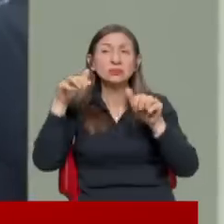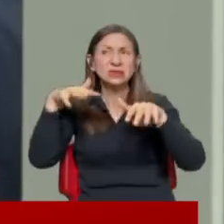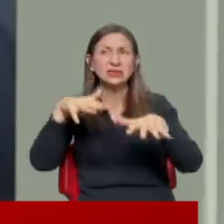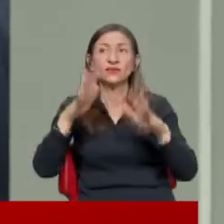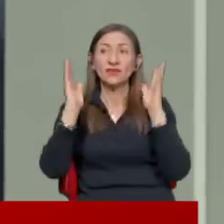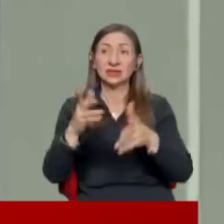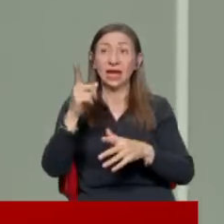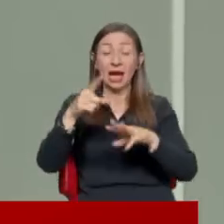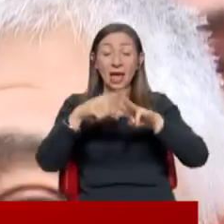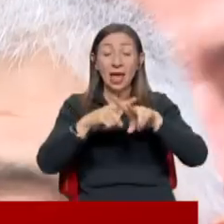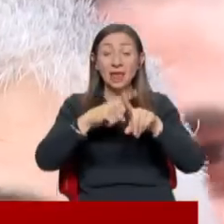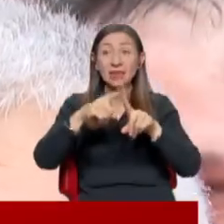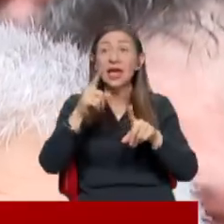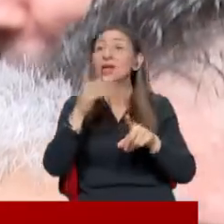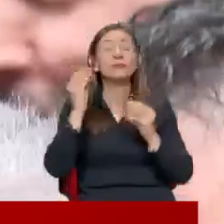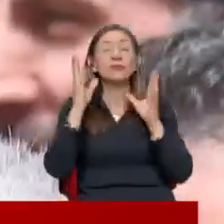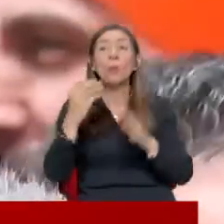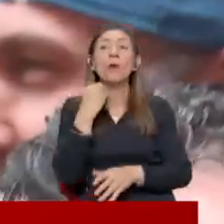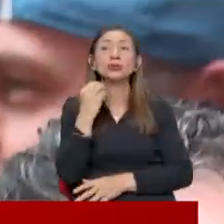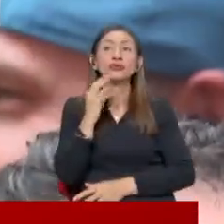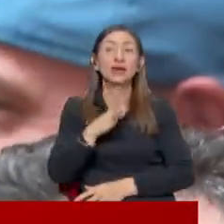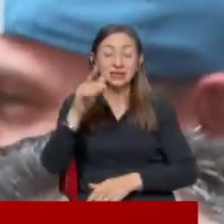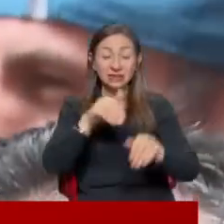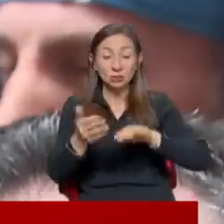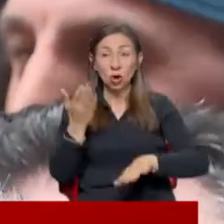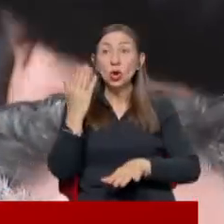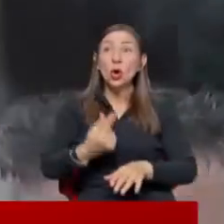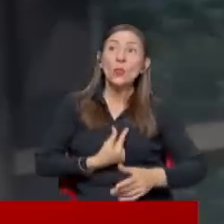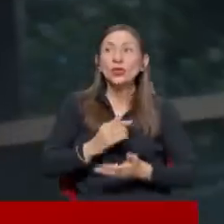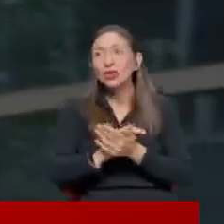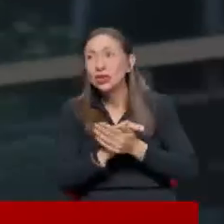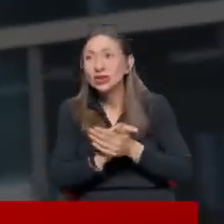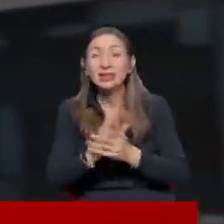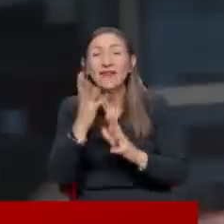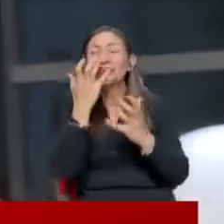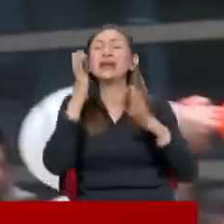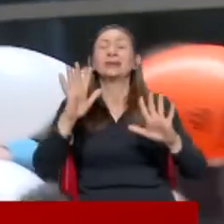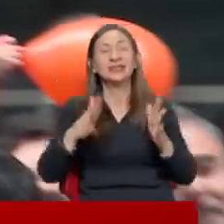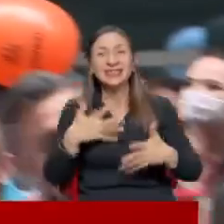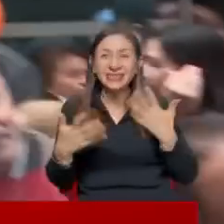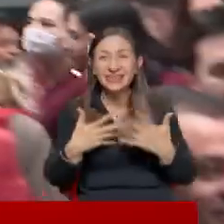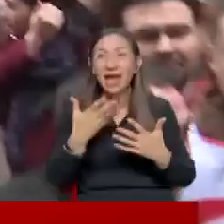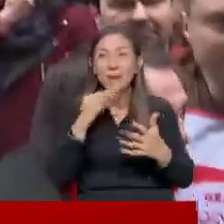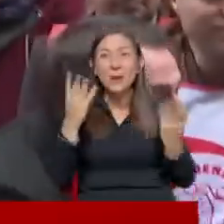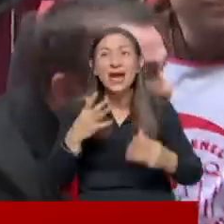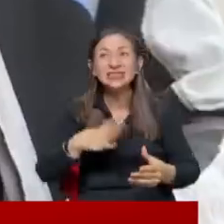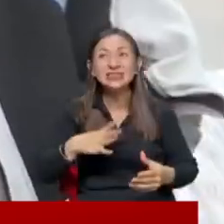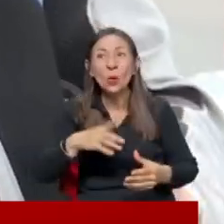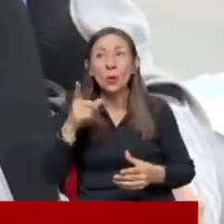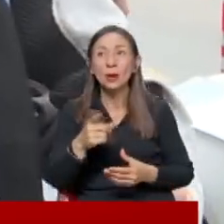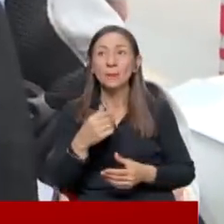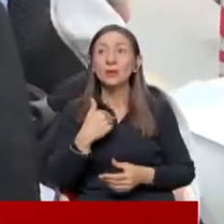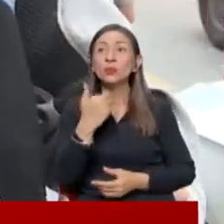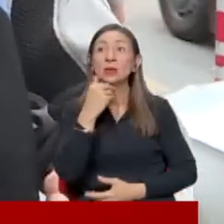yoğunluk sürüyor. EYT'lilerin ise çoğu borçlu. Seçimden önce umutlandılar. Daha fazla beklemeden emekli olmak istiyorlar.